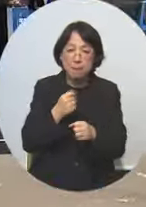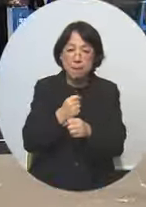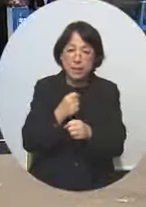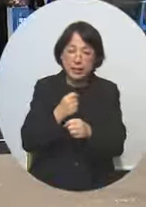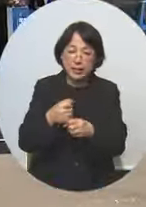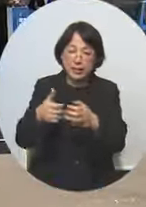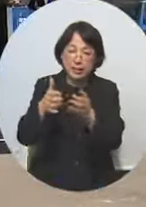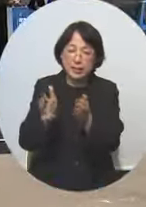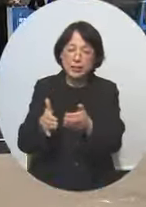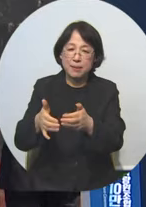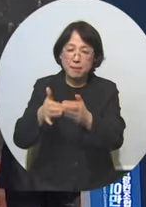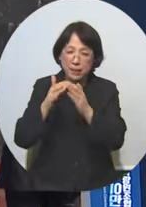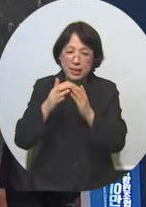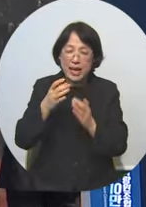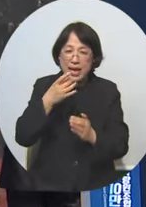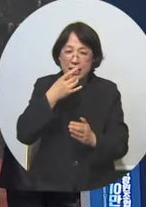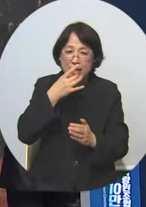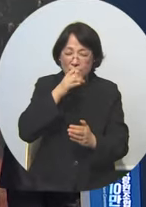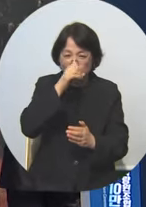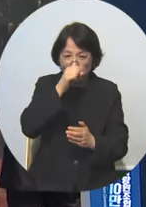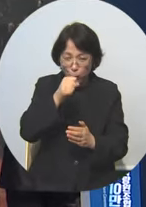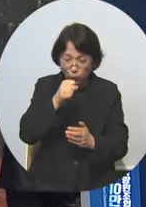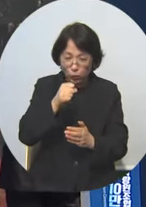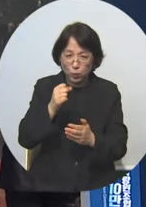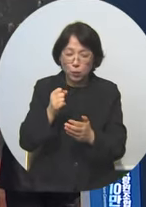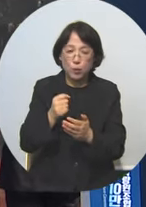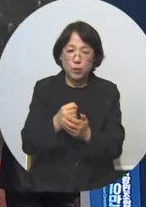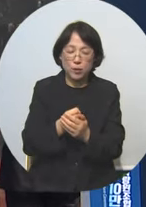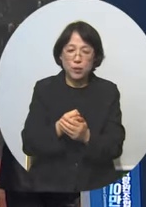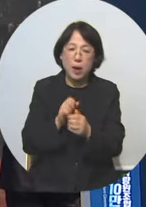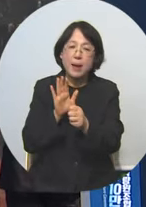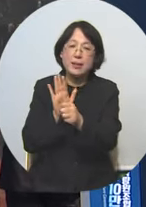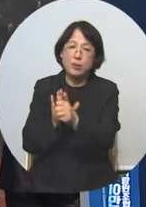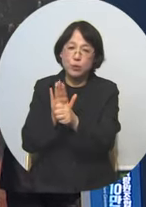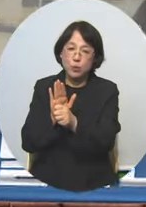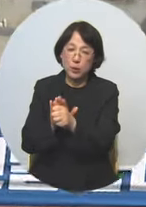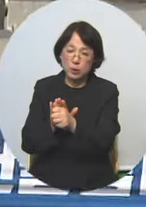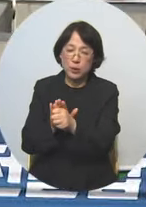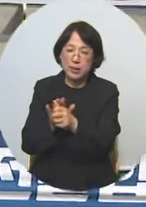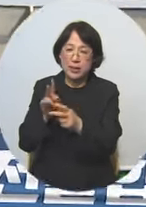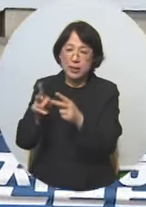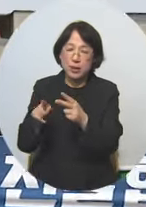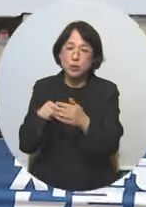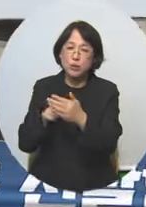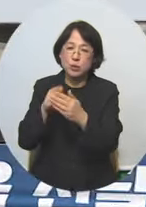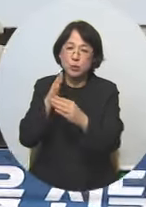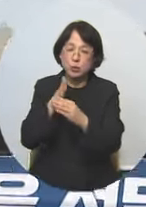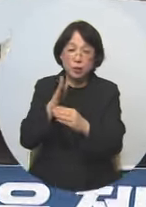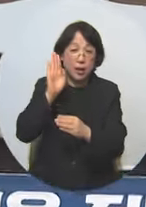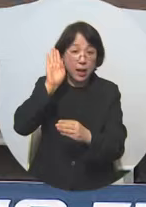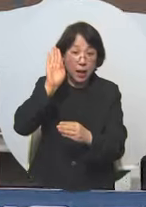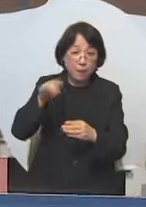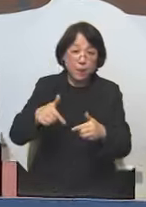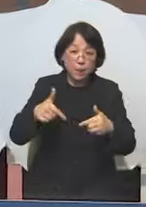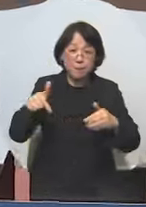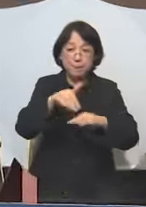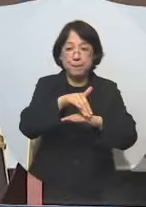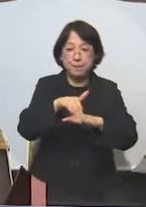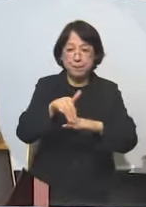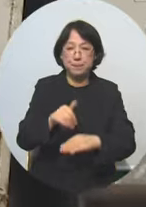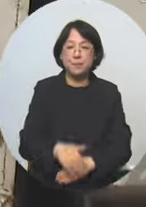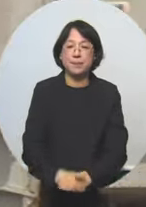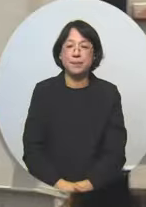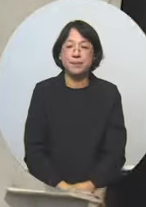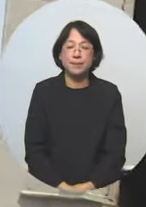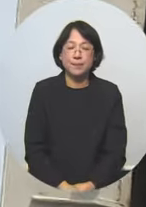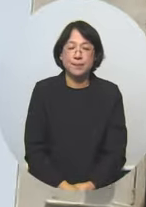수확량이 높은 벼종자를 생산하고 농가에 보급하는 K라이스 벨트 사업을 추진하고 있으며 향후 확대해 나갈 계획이라고